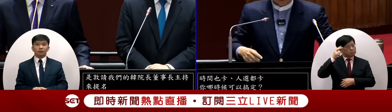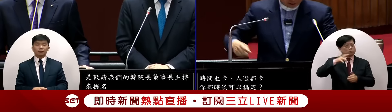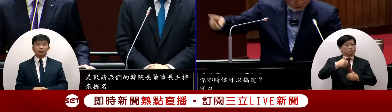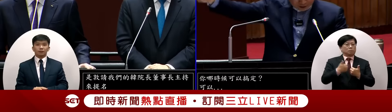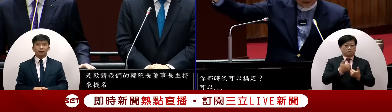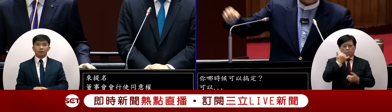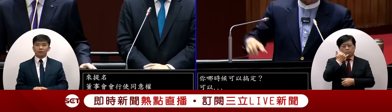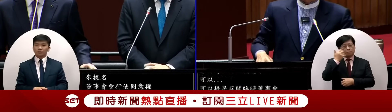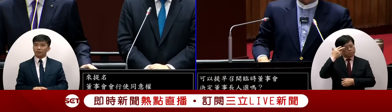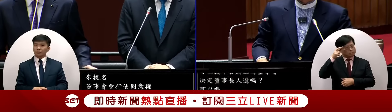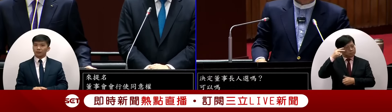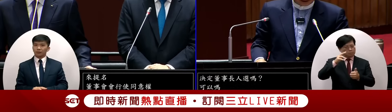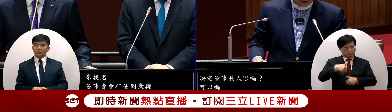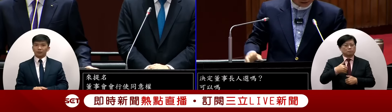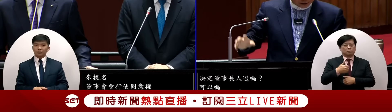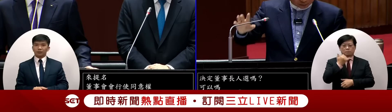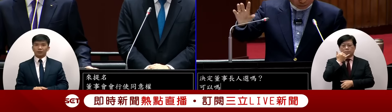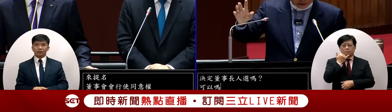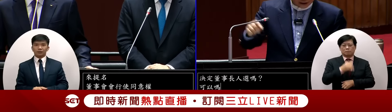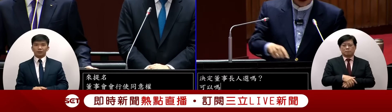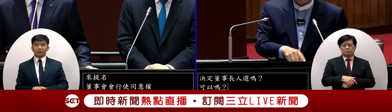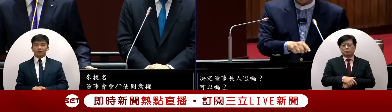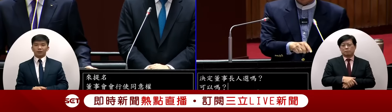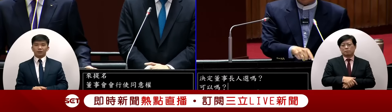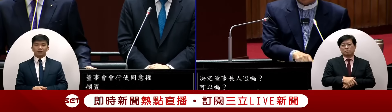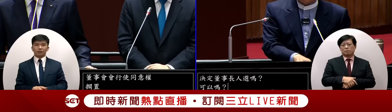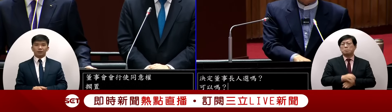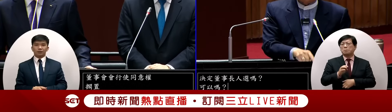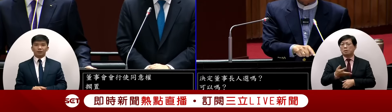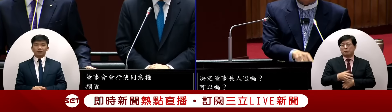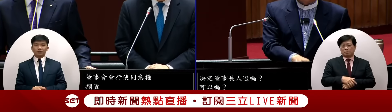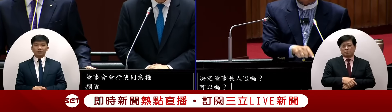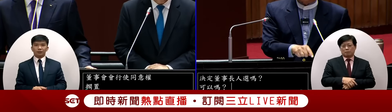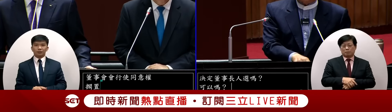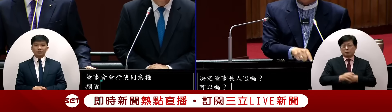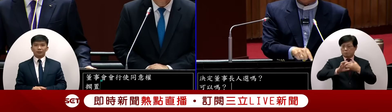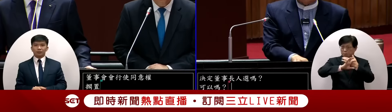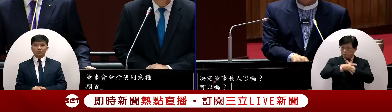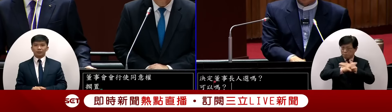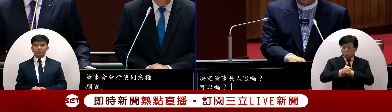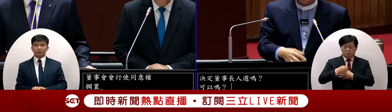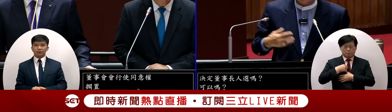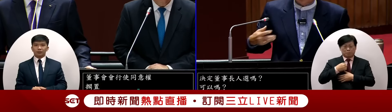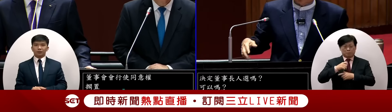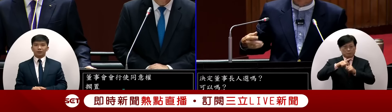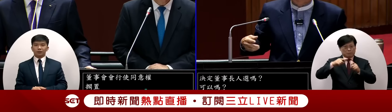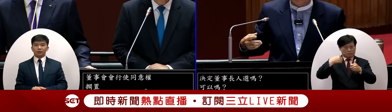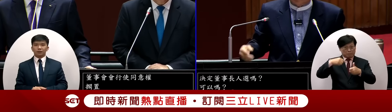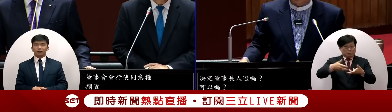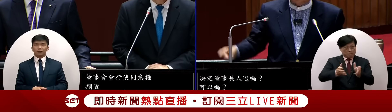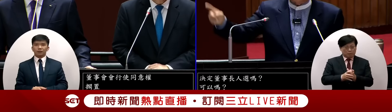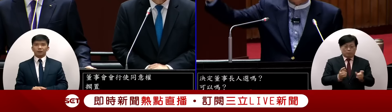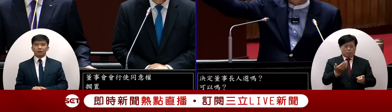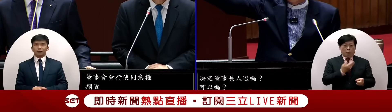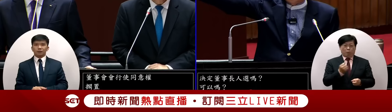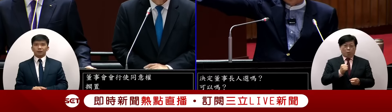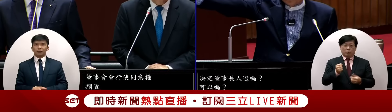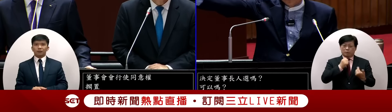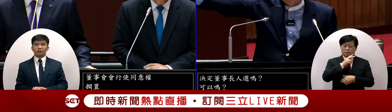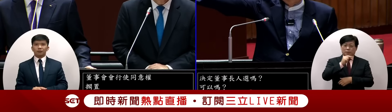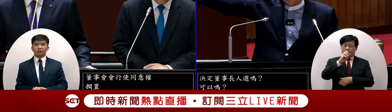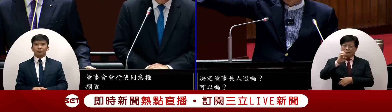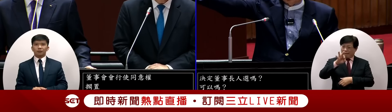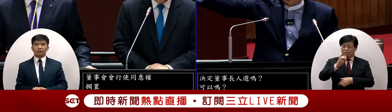开，下礼拜就召开。这个补起来，因为国外的驻台单位已经动没调，特别是